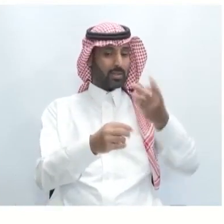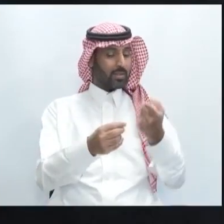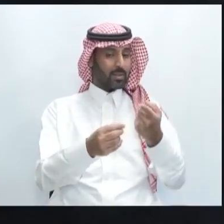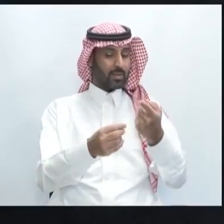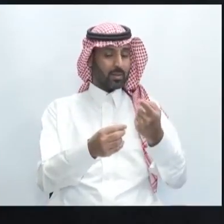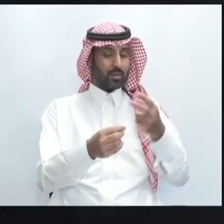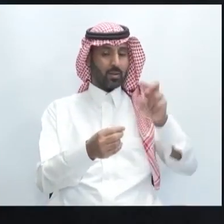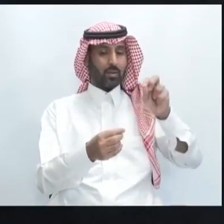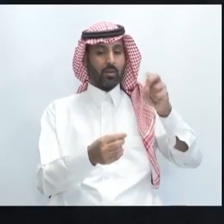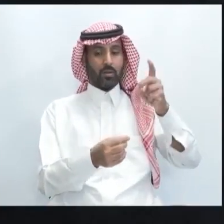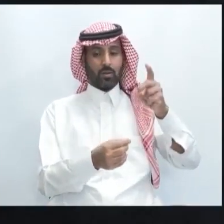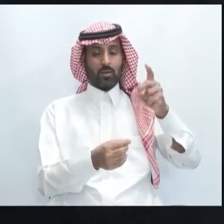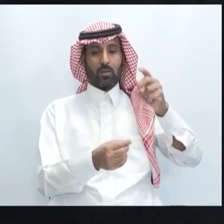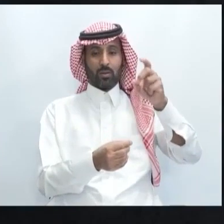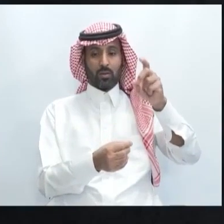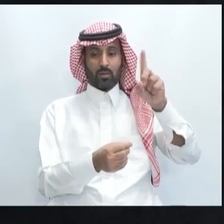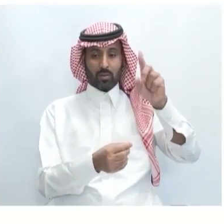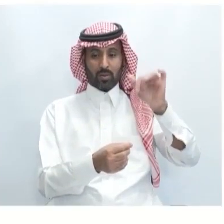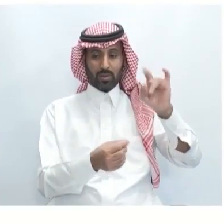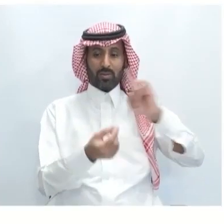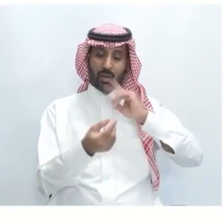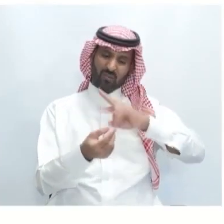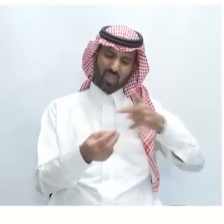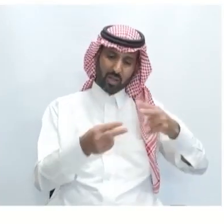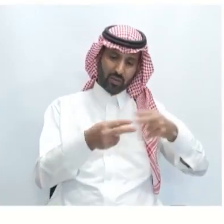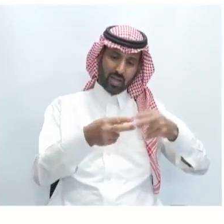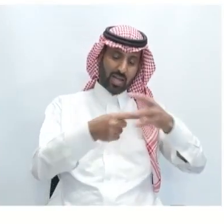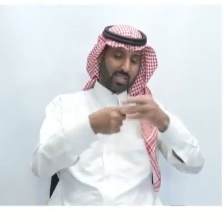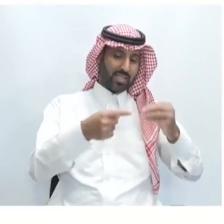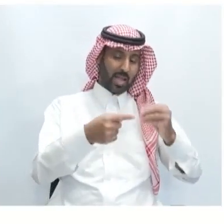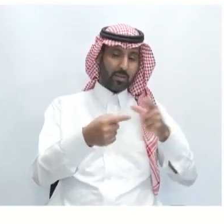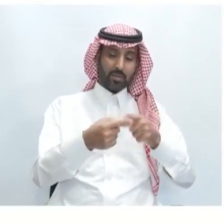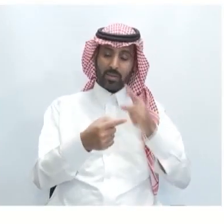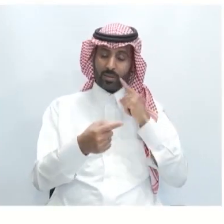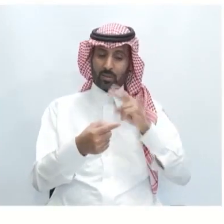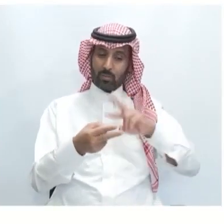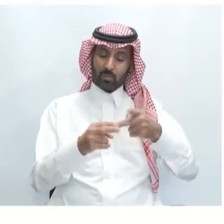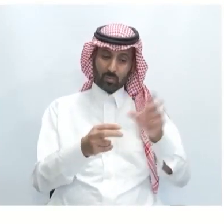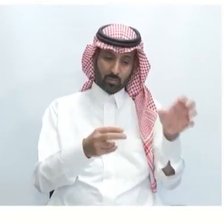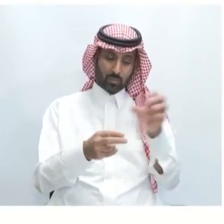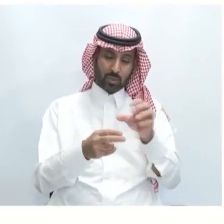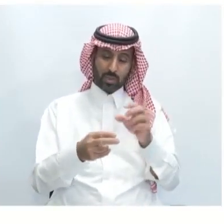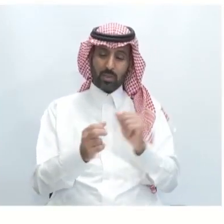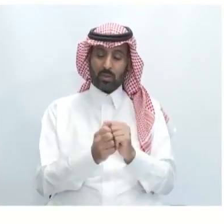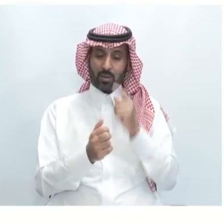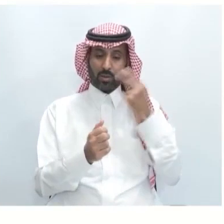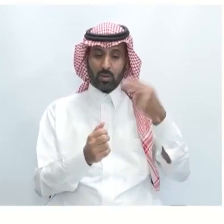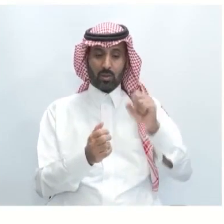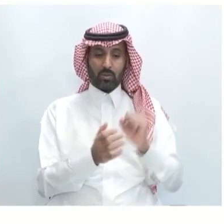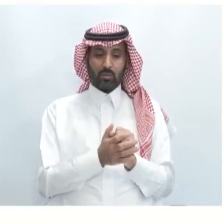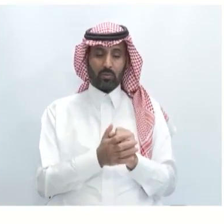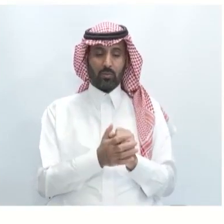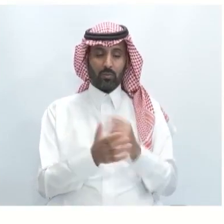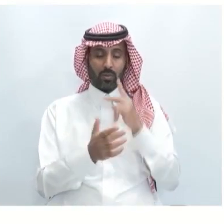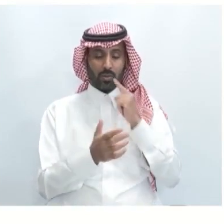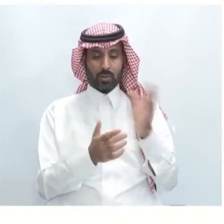قلنا قطبي للتغير في الكهروسالبيه احسنتم اذا قطبي لوجود السبب لوجود مجموعه الهيدروكسيل